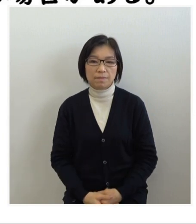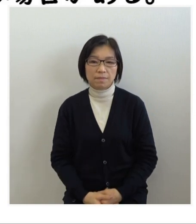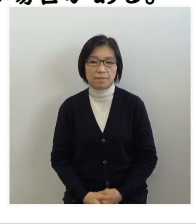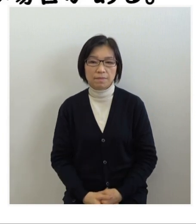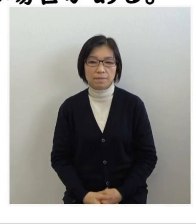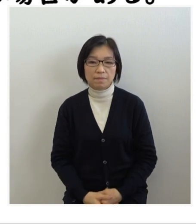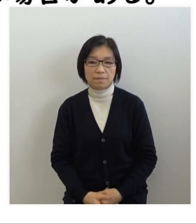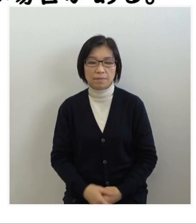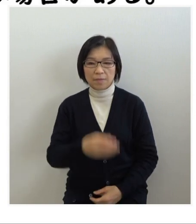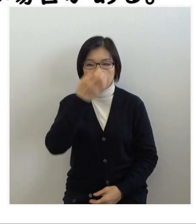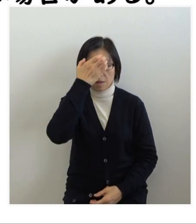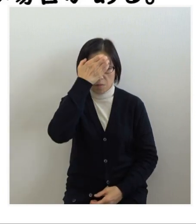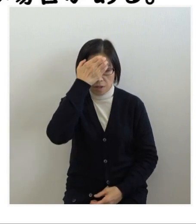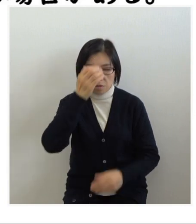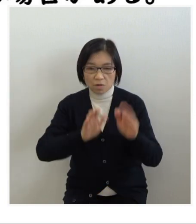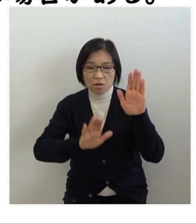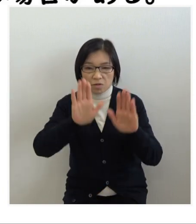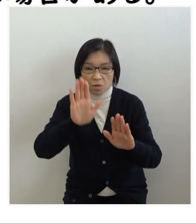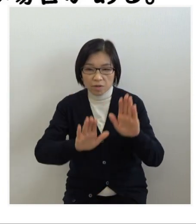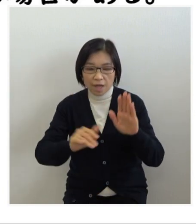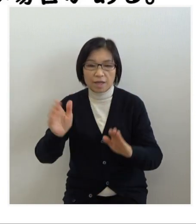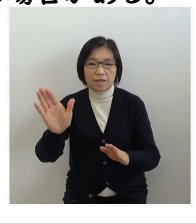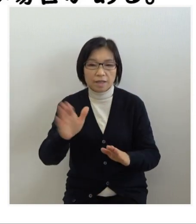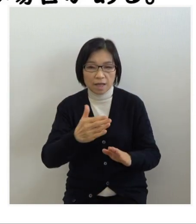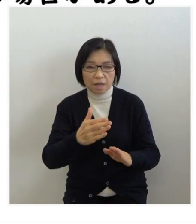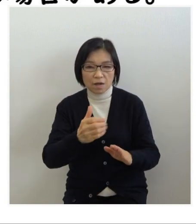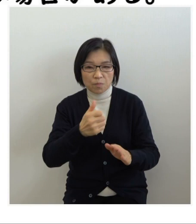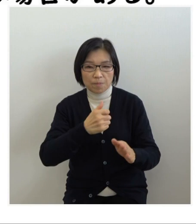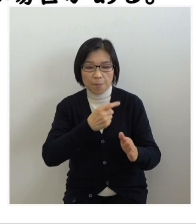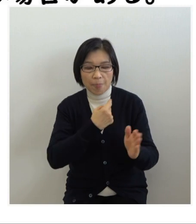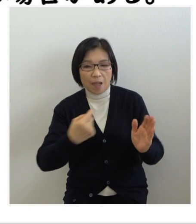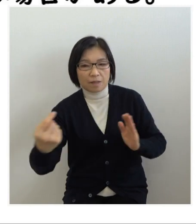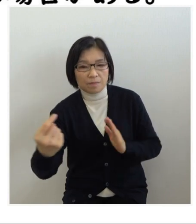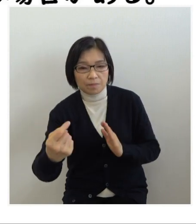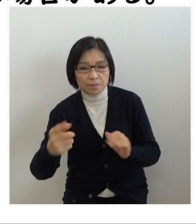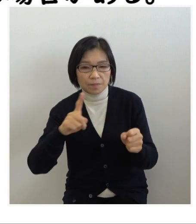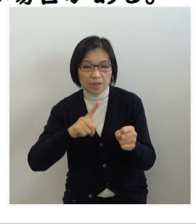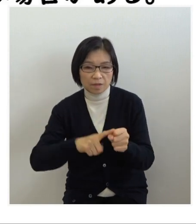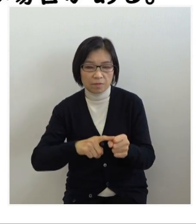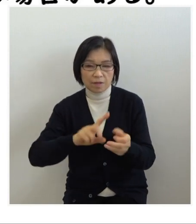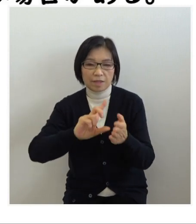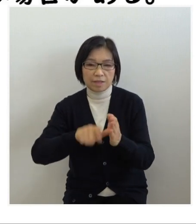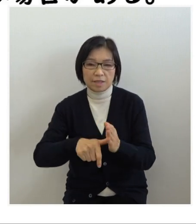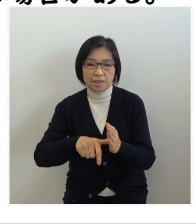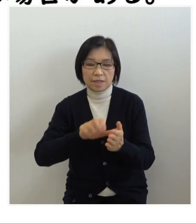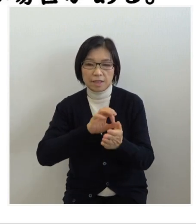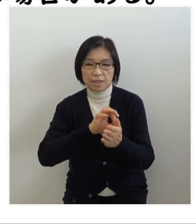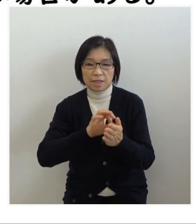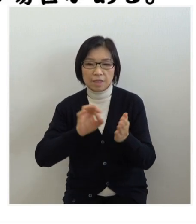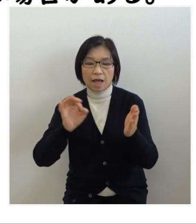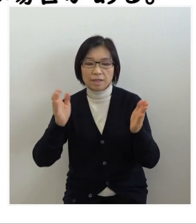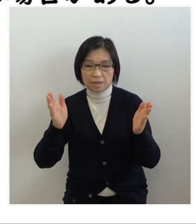引きこもりの状態から抜け出すにはある程度期間を要します。